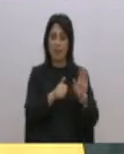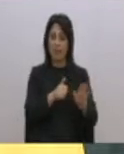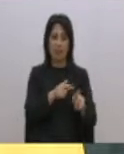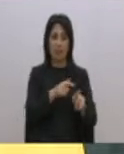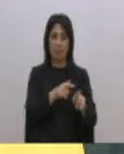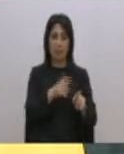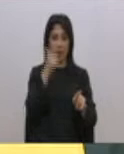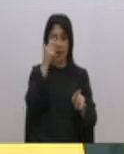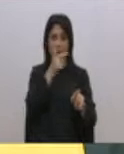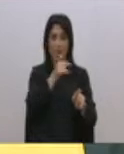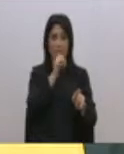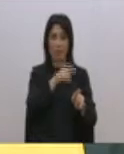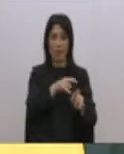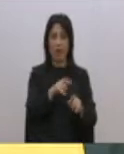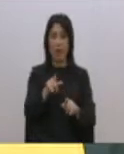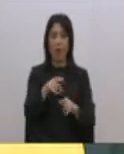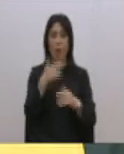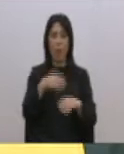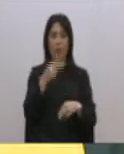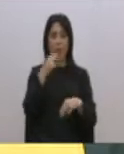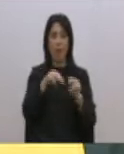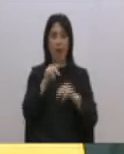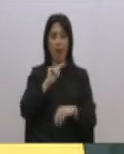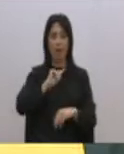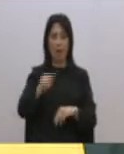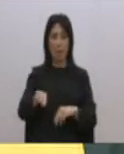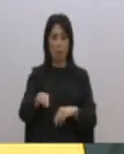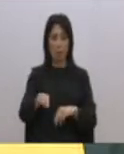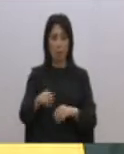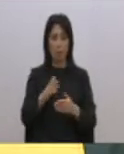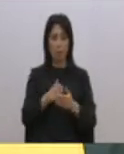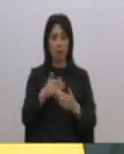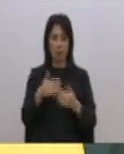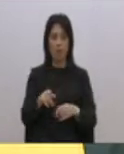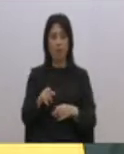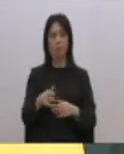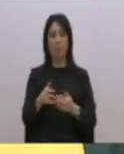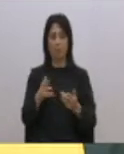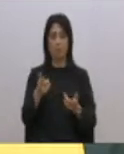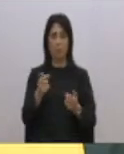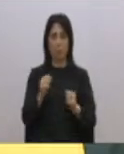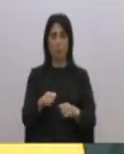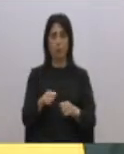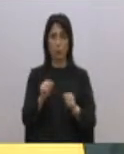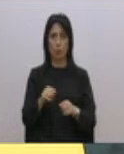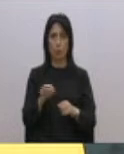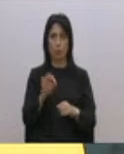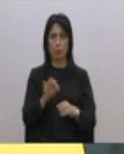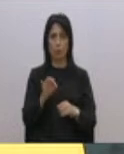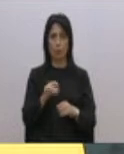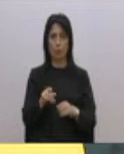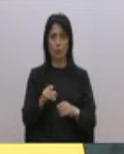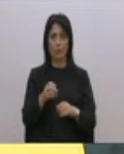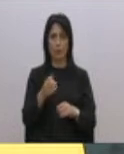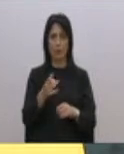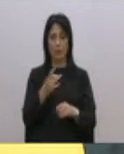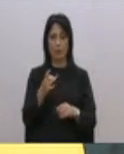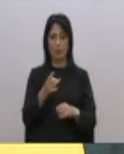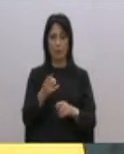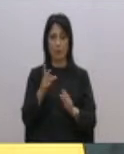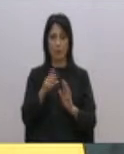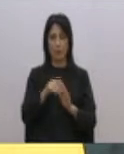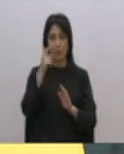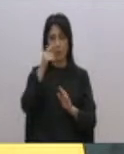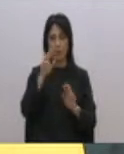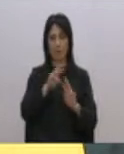ეს, არამედ კიდე სხვა უსაფრთხოების ინტერესებიც არის ამ შემთხვევაში მხედველობაში მისაღები. თუმცა შეიძლება ამაზე კიდევ ერთხელ მათ შორის